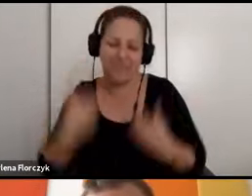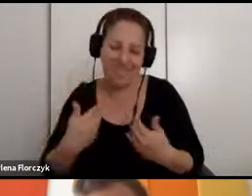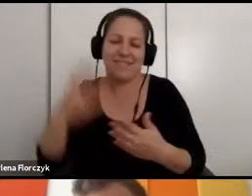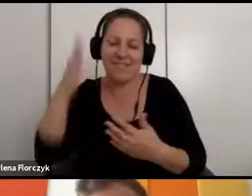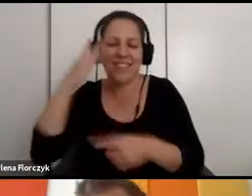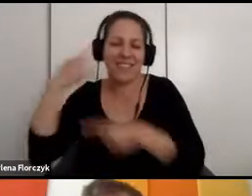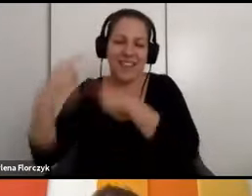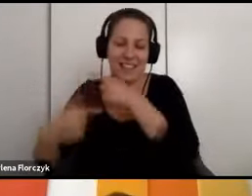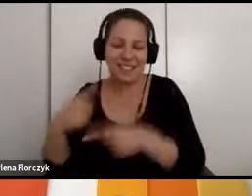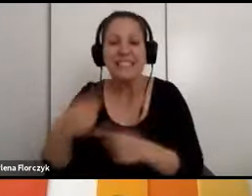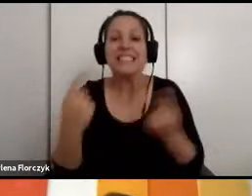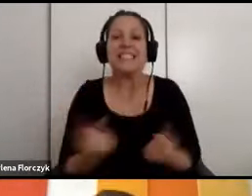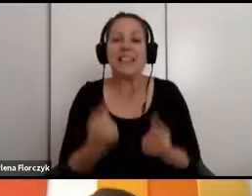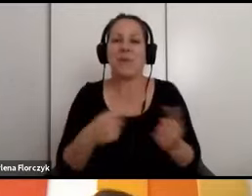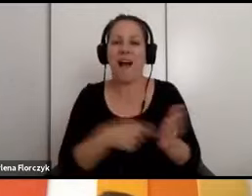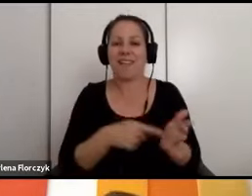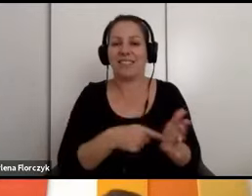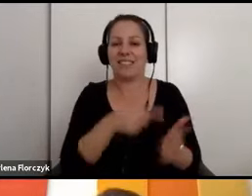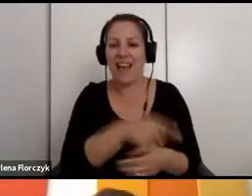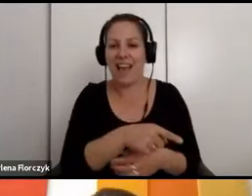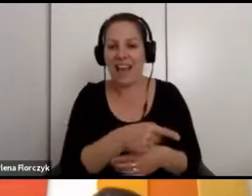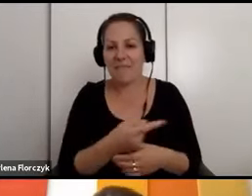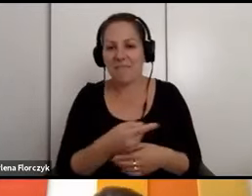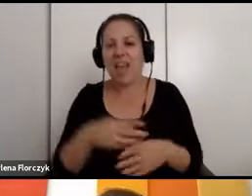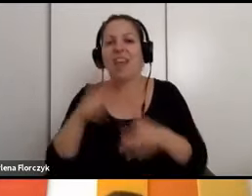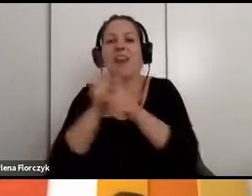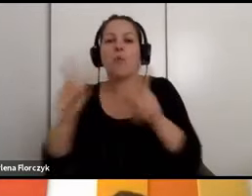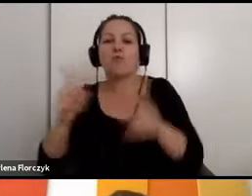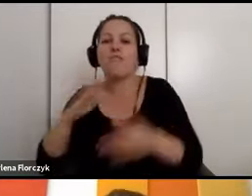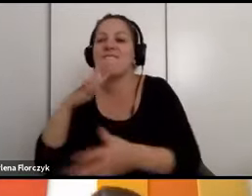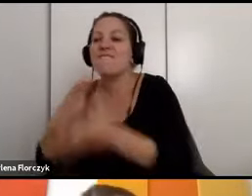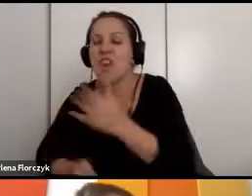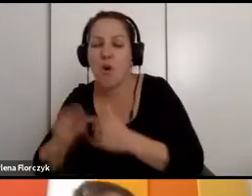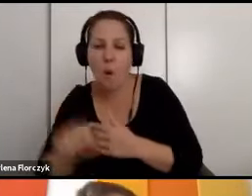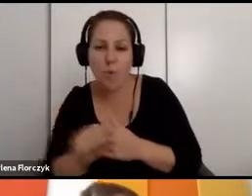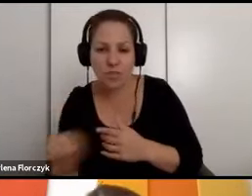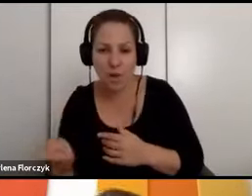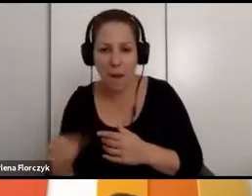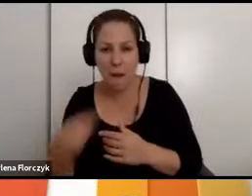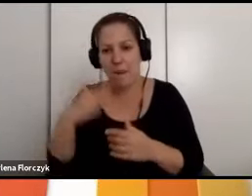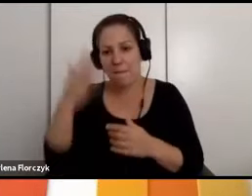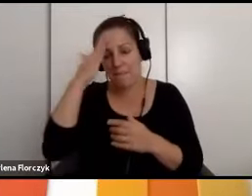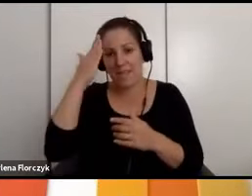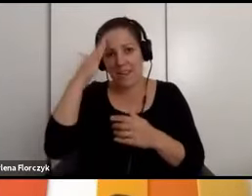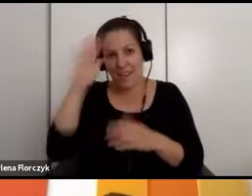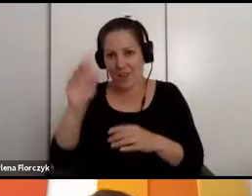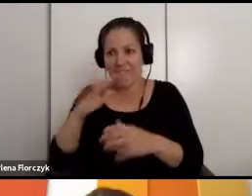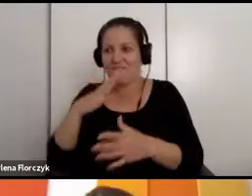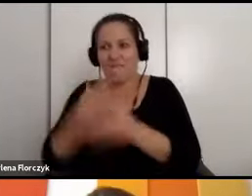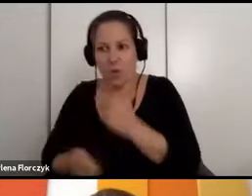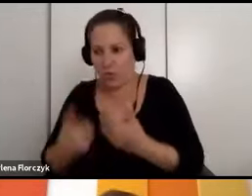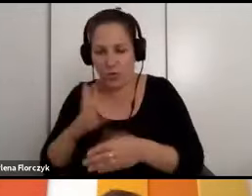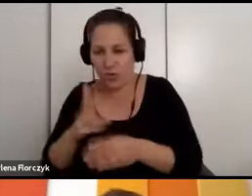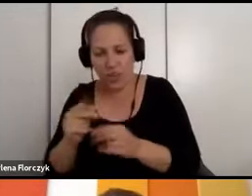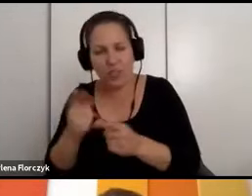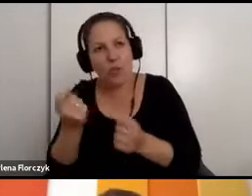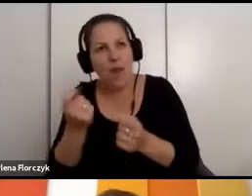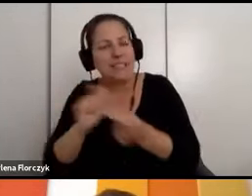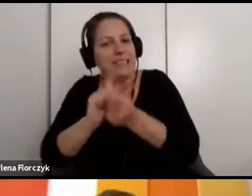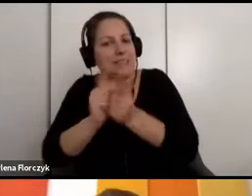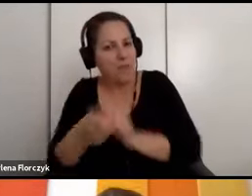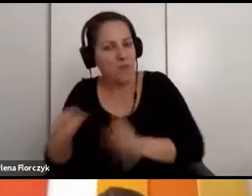To są takie sytuacje, które nauczyciel wykorzystuje. Mam nadzieję, że teraz już nie do końca, już trochę się zmieniło w tych